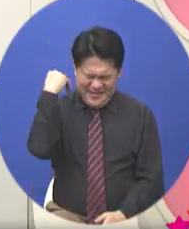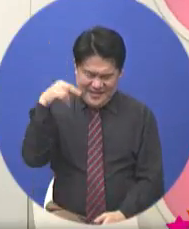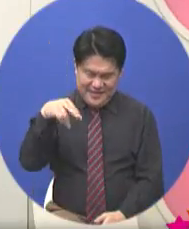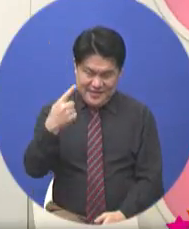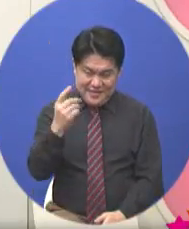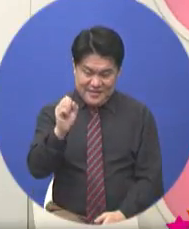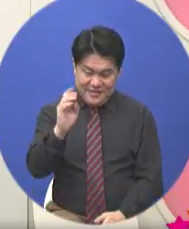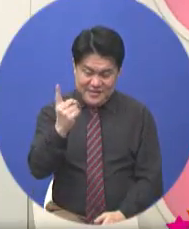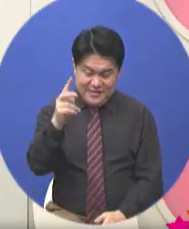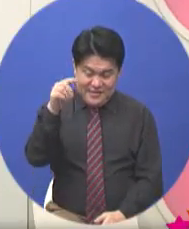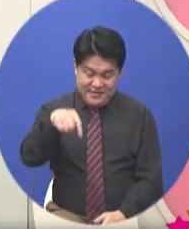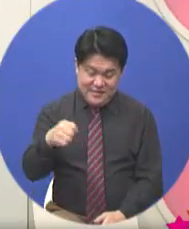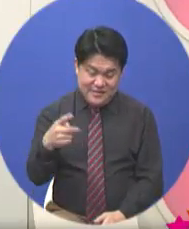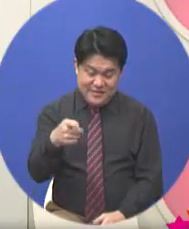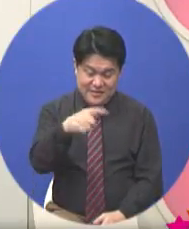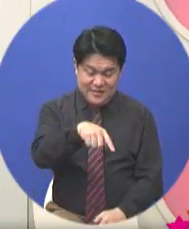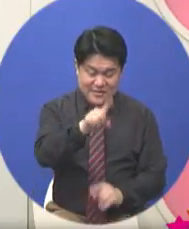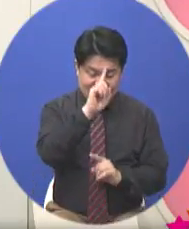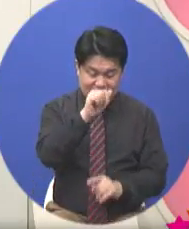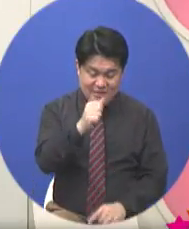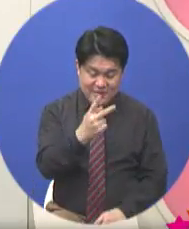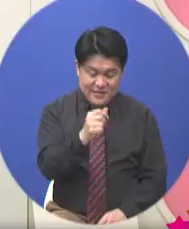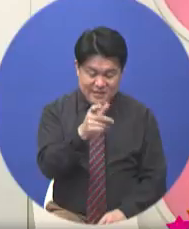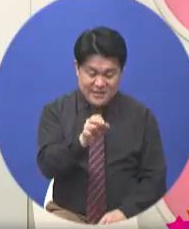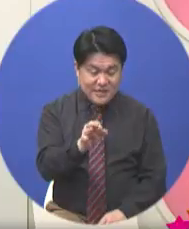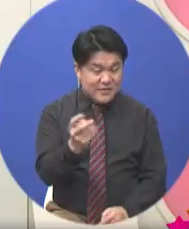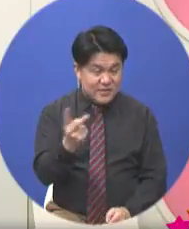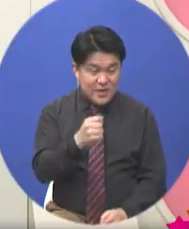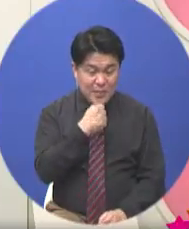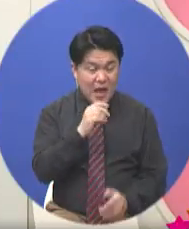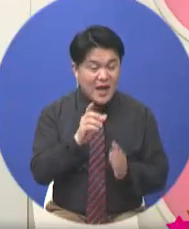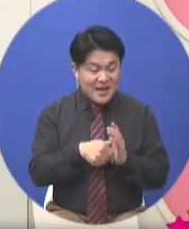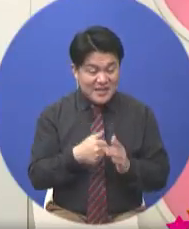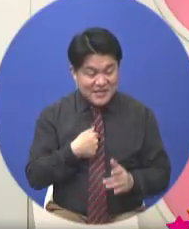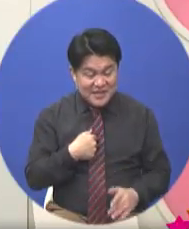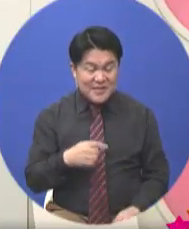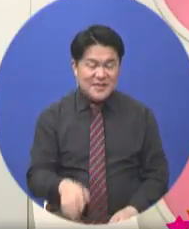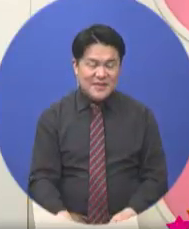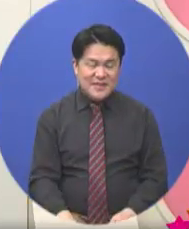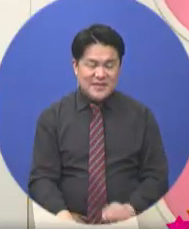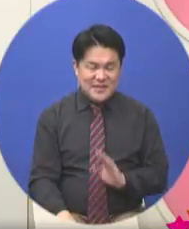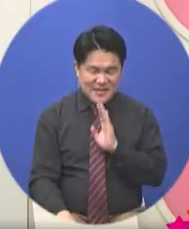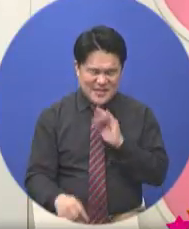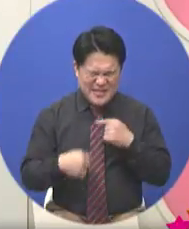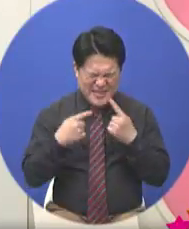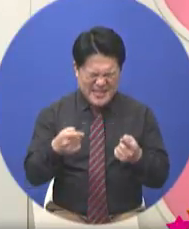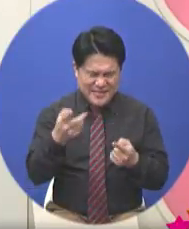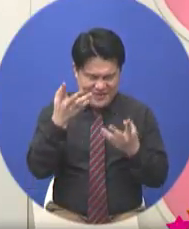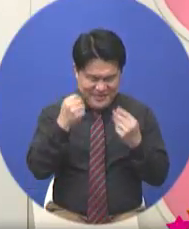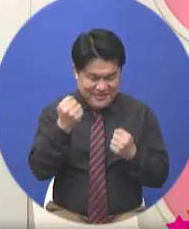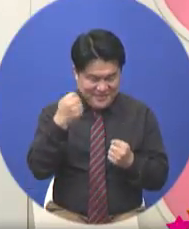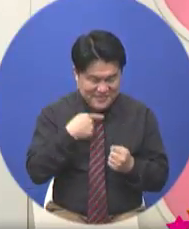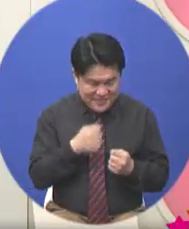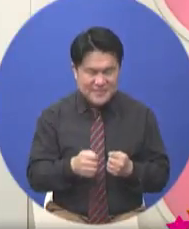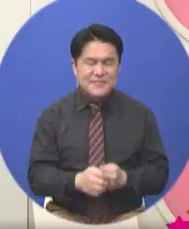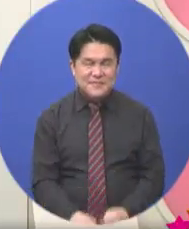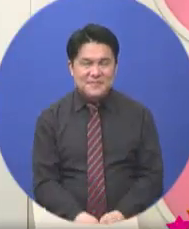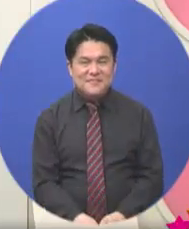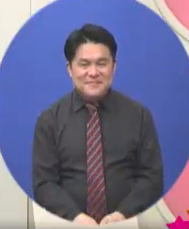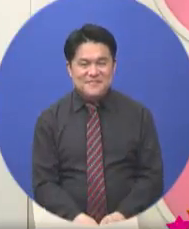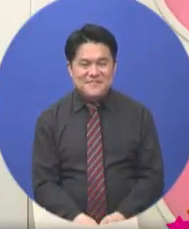송봉수 선생님하고 네. 이호정 선생님하고 할 때, 네. 예, 그때 좀 노래 참여 많이 했었고, 네.